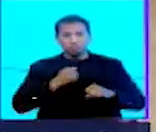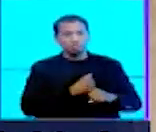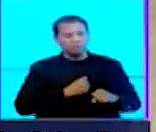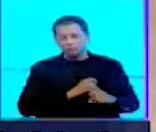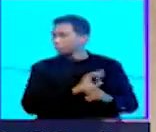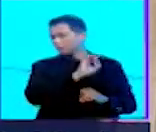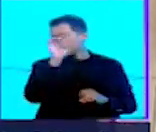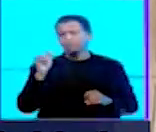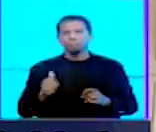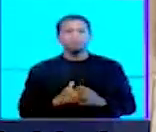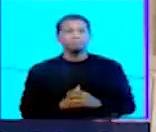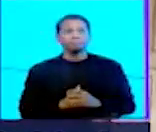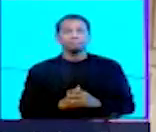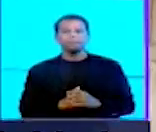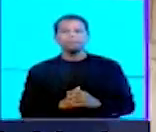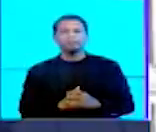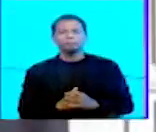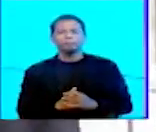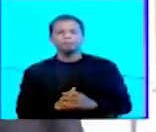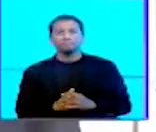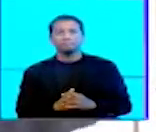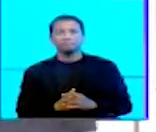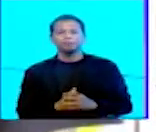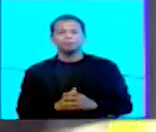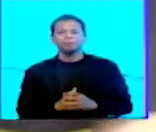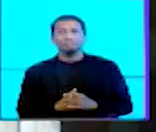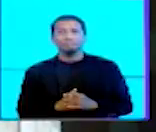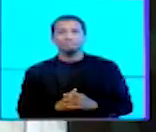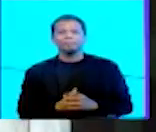Dari Bantul, Yogyakarta, Trisna Purwoko, iNews, melaporkan.